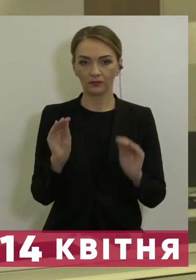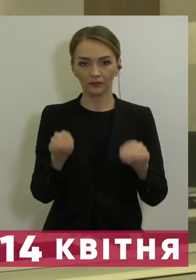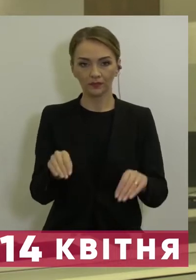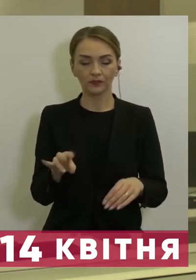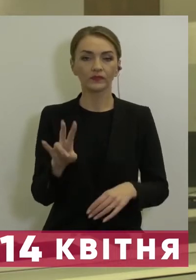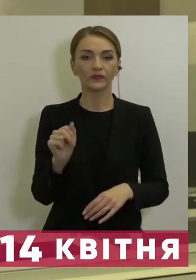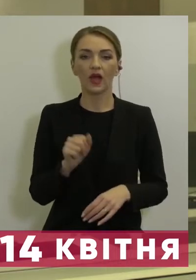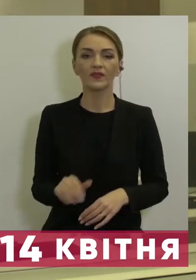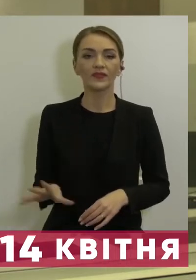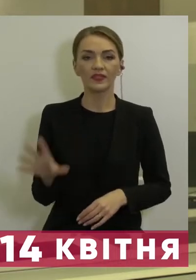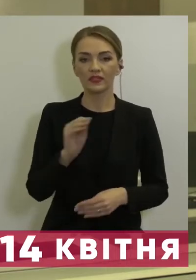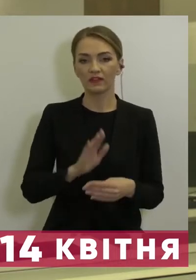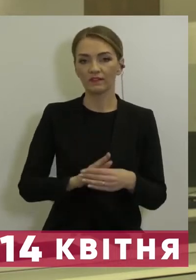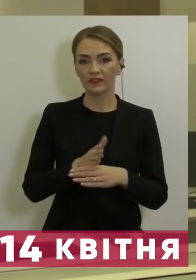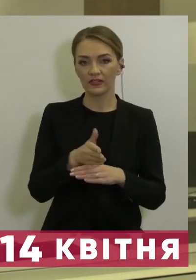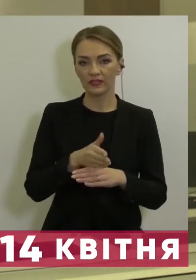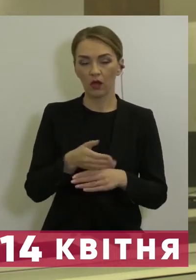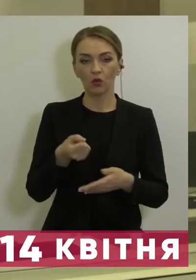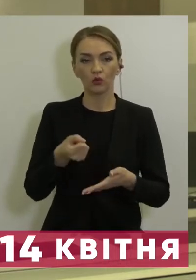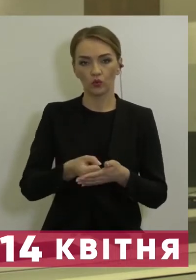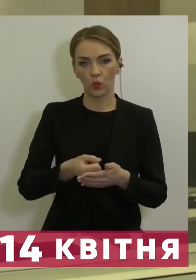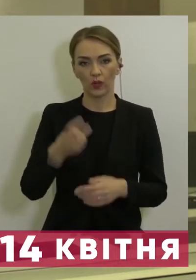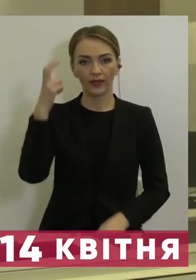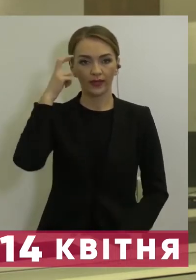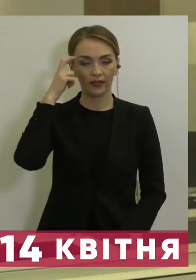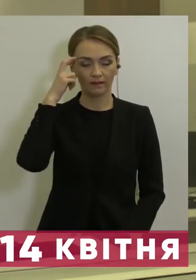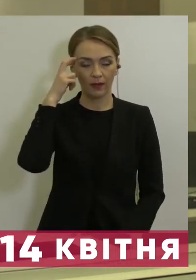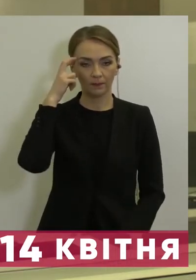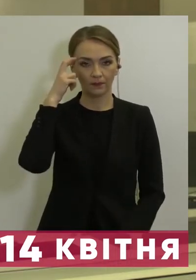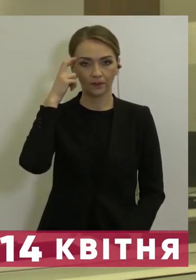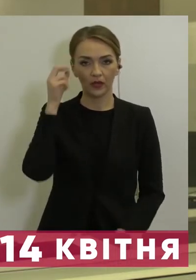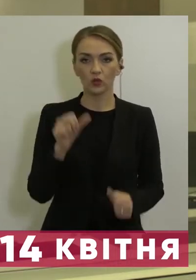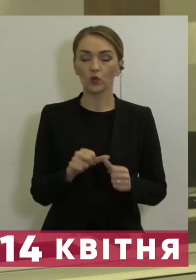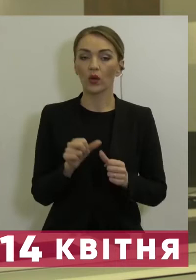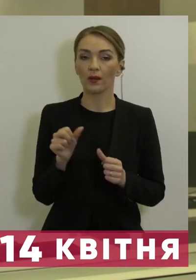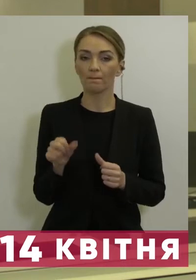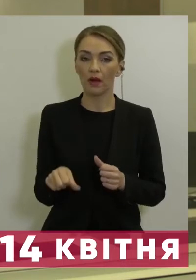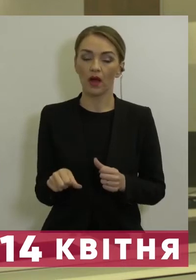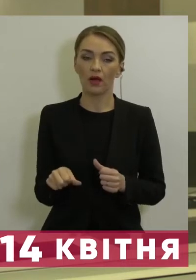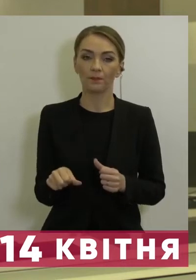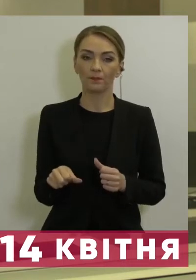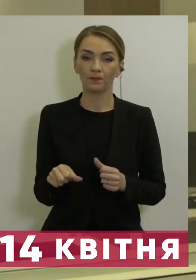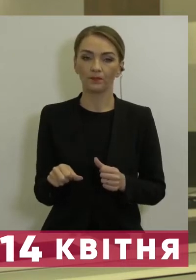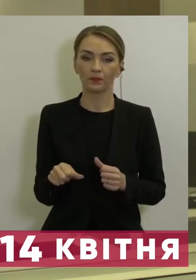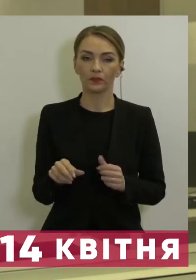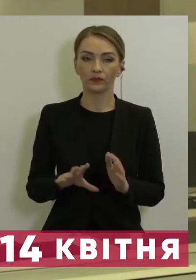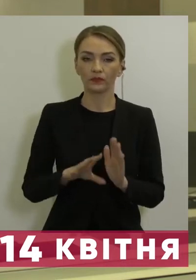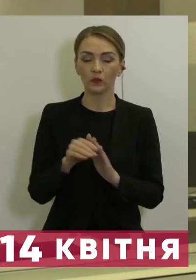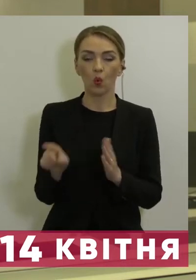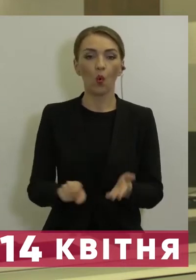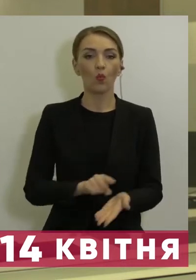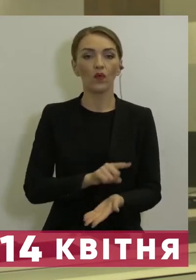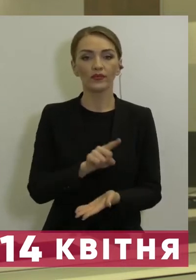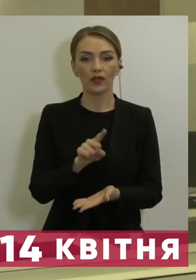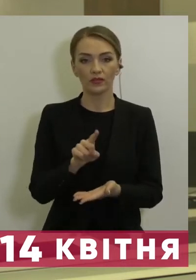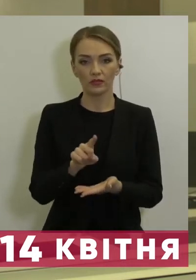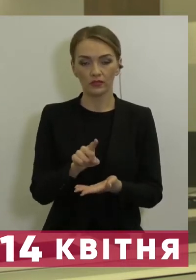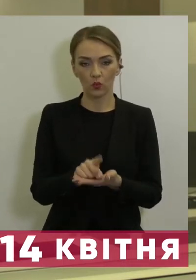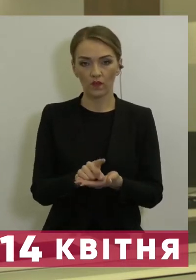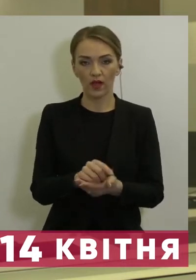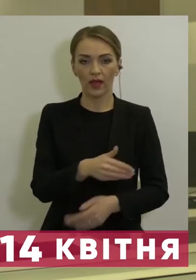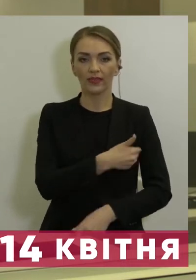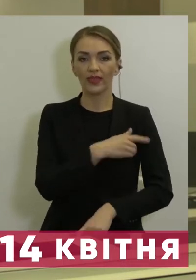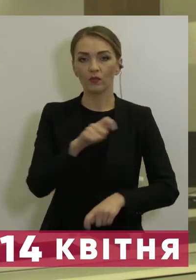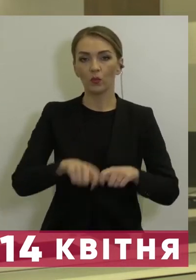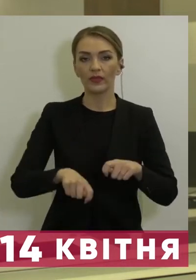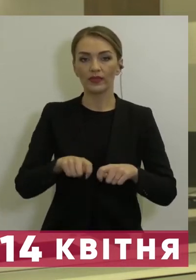виставлених на всіх в'їздах до Києва. Зокрема, вводиться обов'язкова термометрія